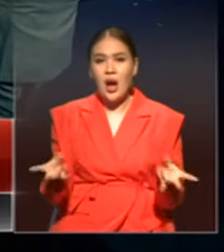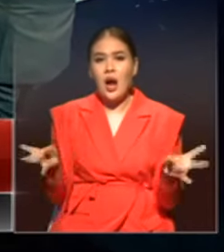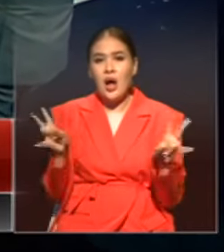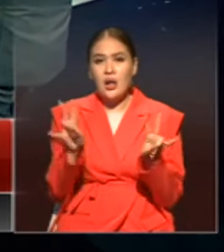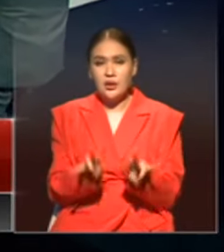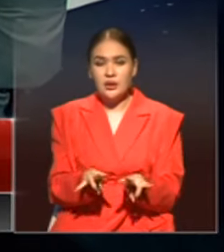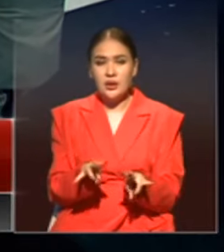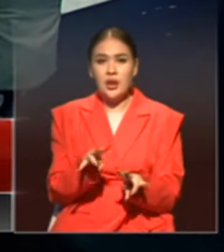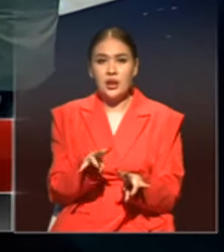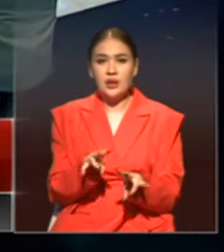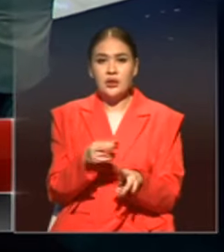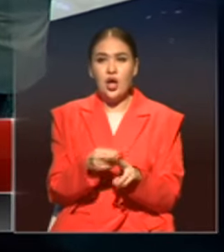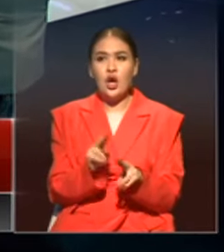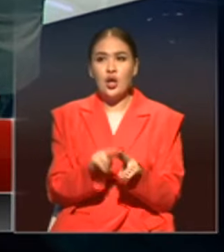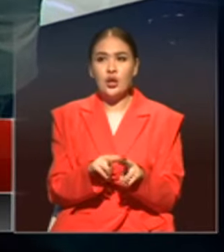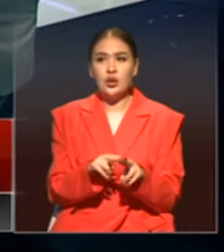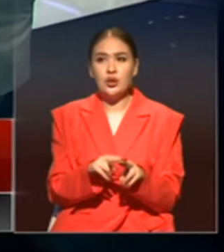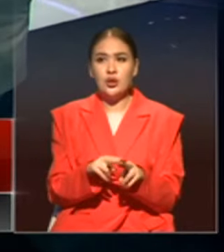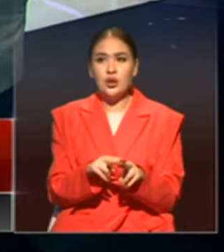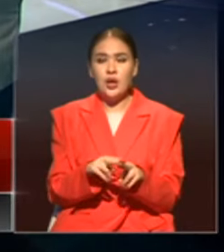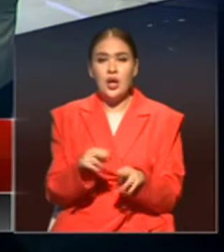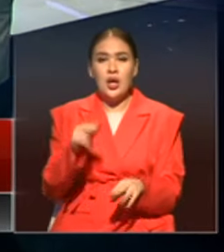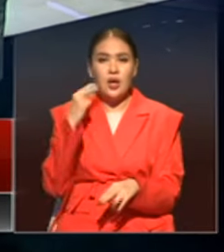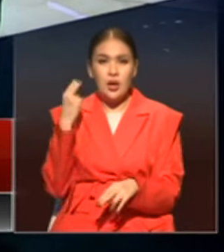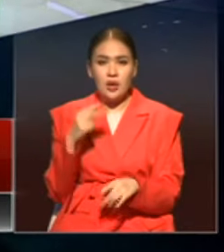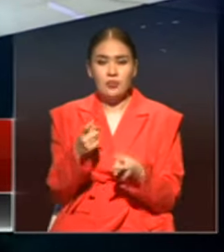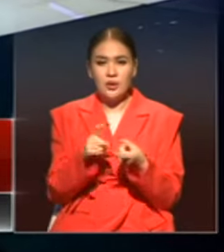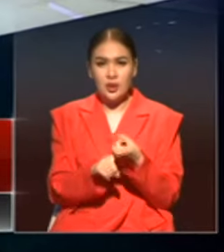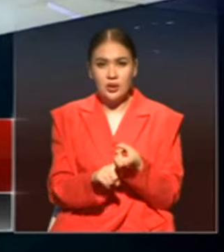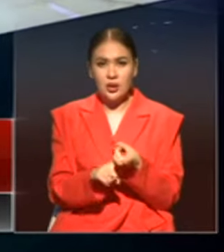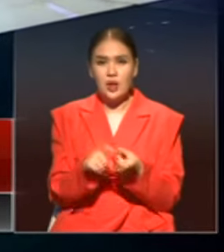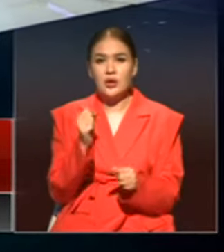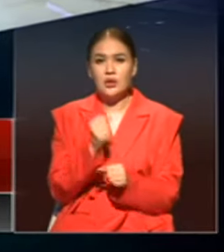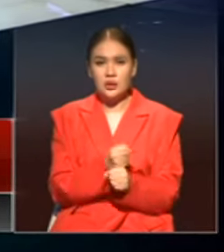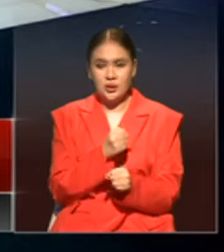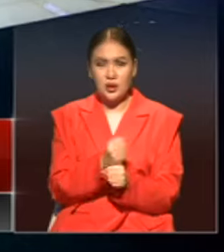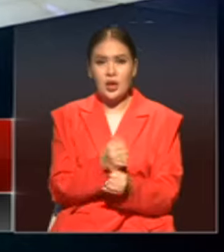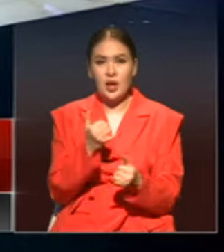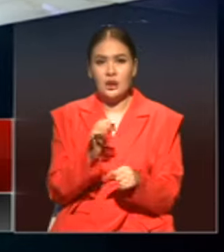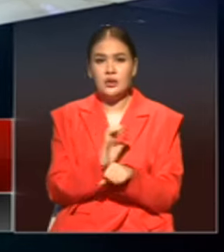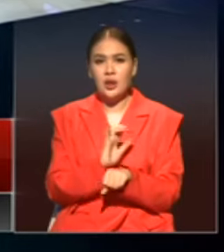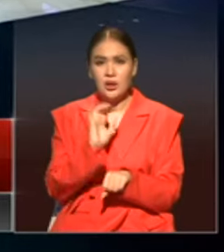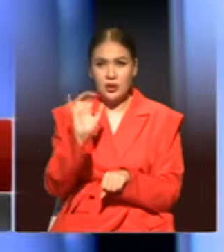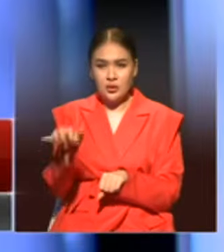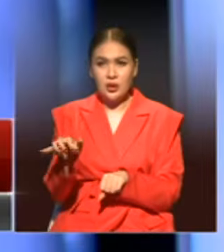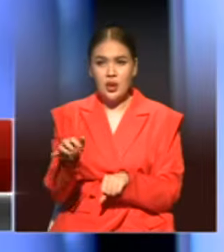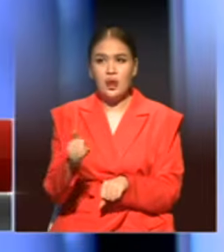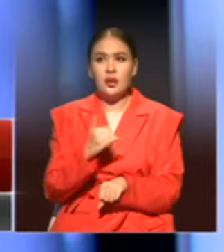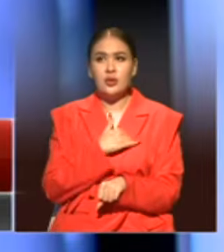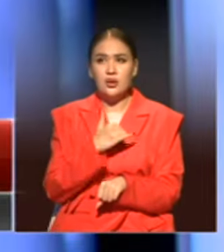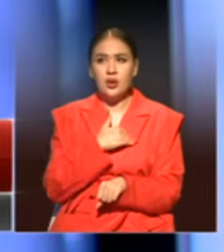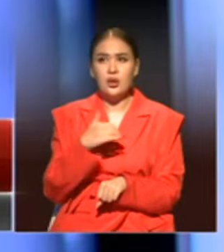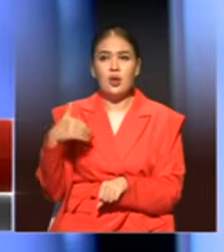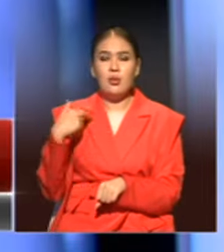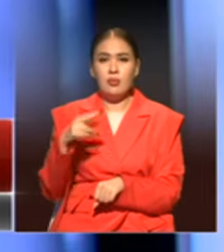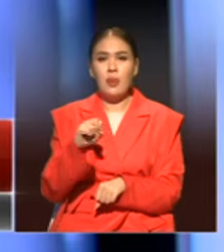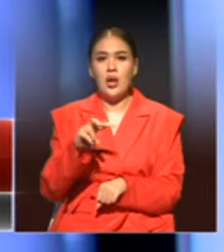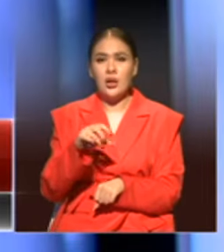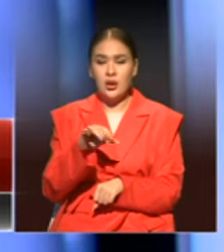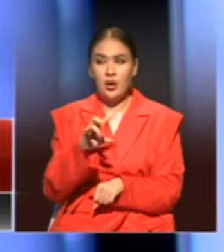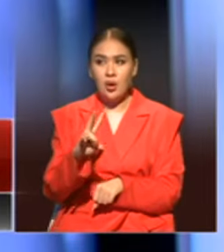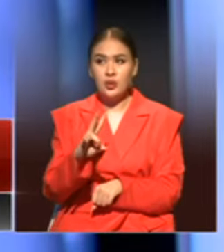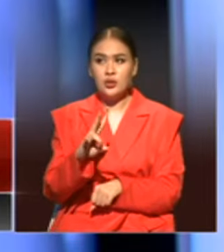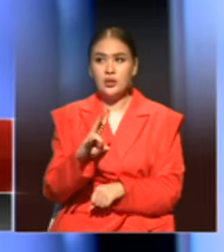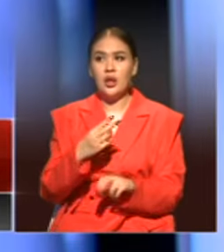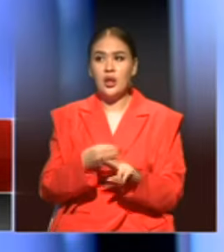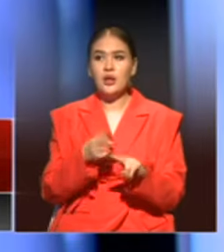морфологиялық составына, құрамына байланысты оны сұрыптаудан өткізіліп жатыр. Қазіргі жағдай бойынша біздің қолданыстағы полигондарда